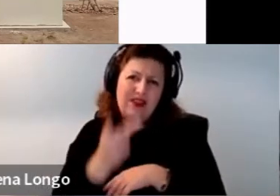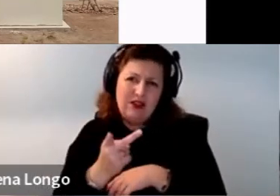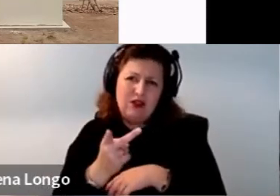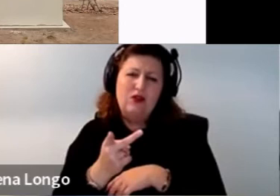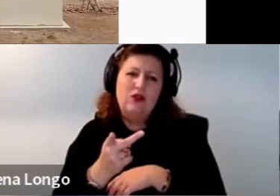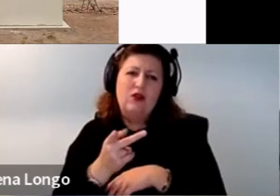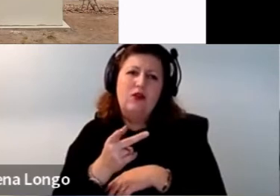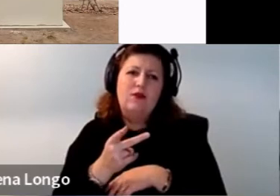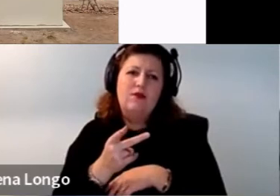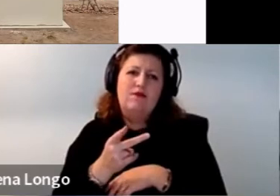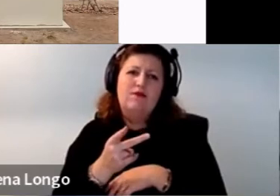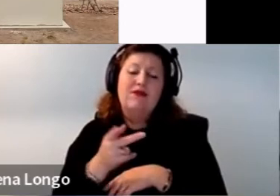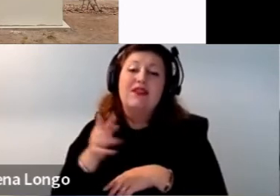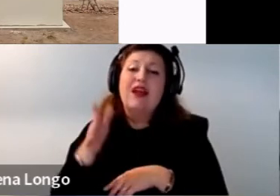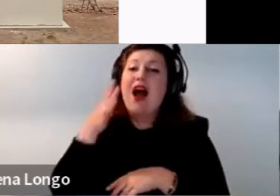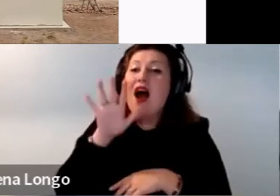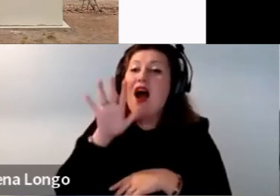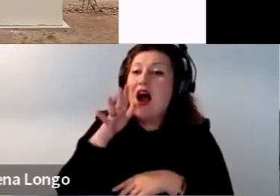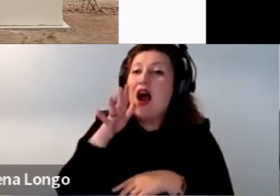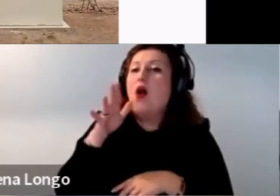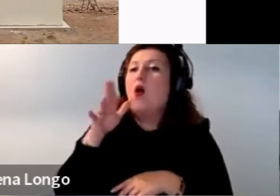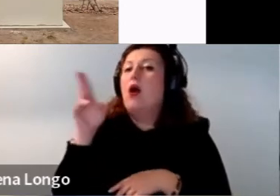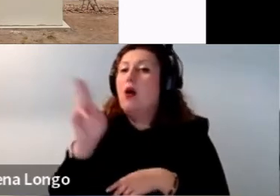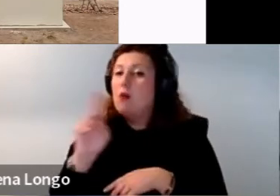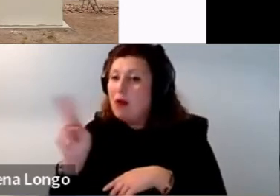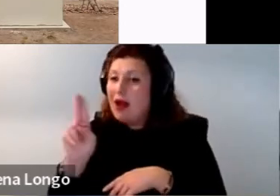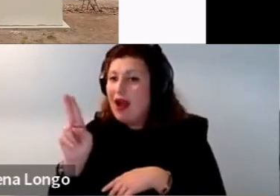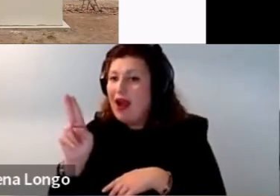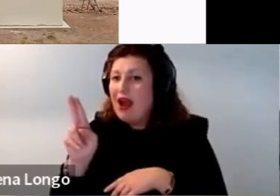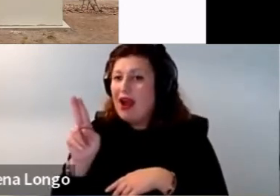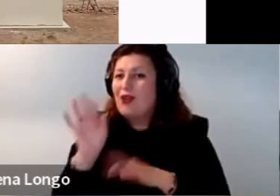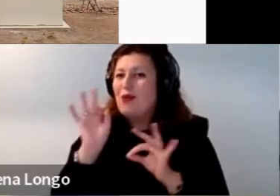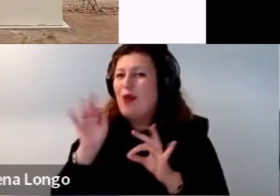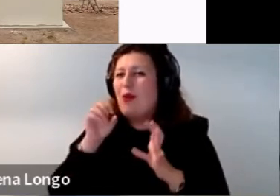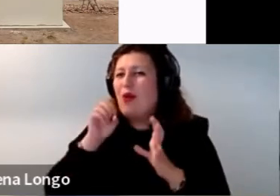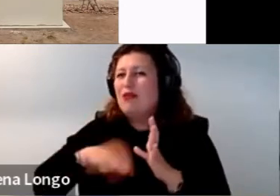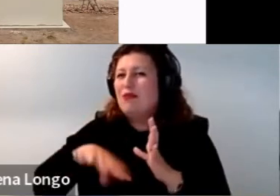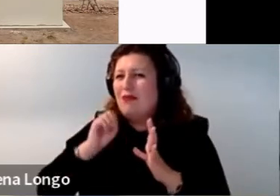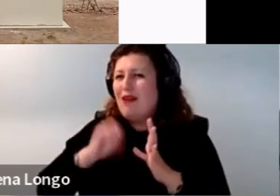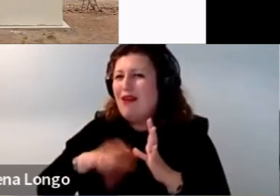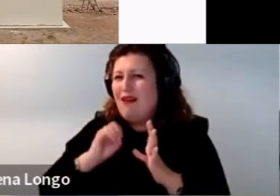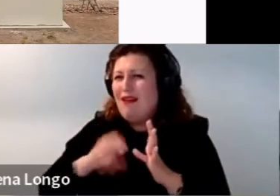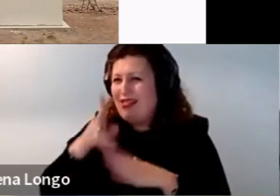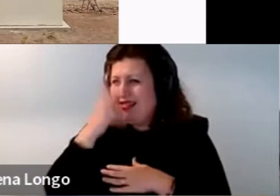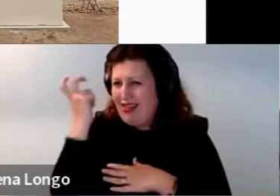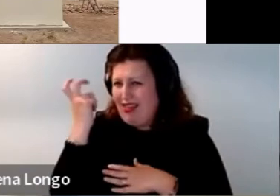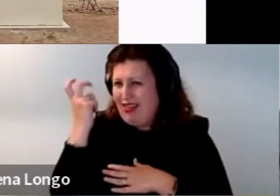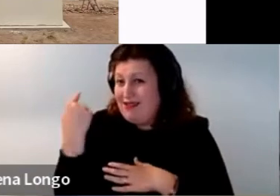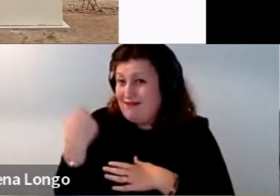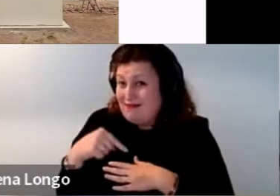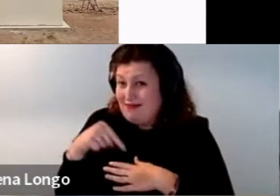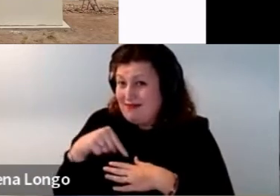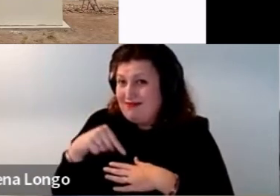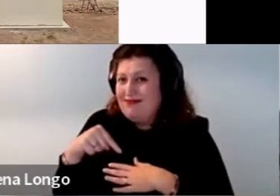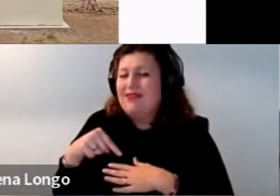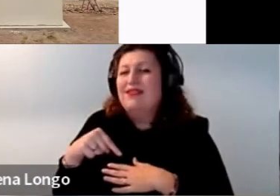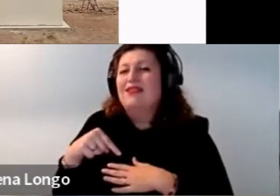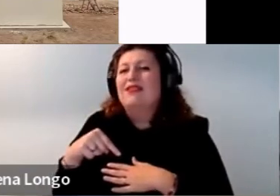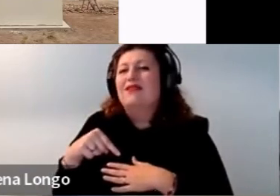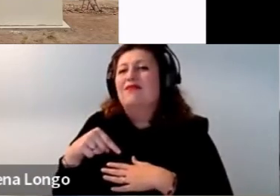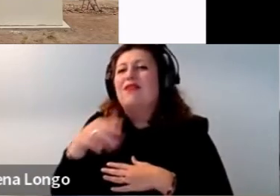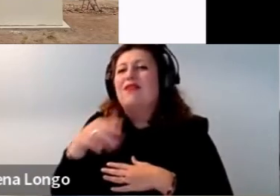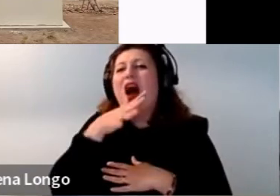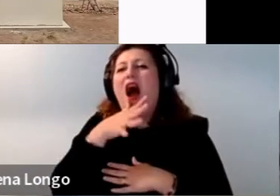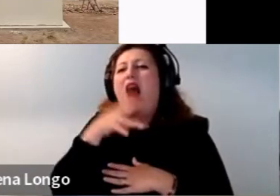acque, dei bagni, sostanzialmente delle acque nere. E questo è un problema, come sappiamo, perché poi le acque